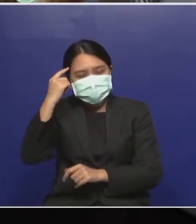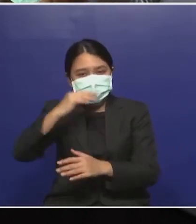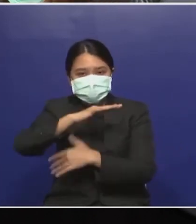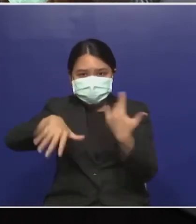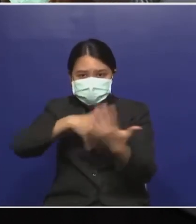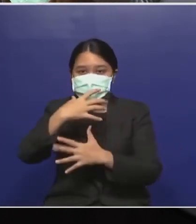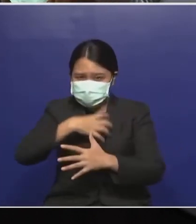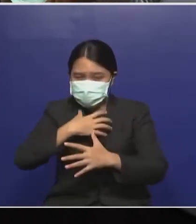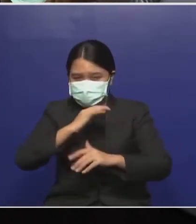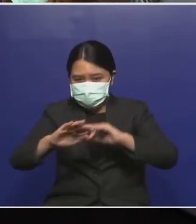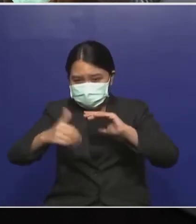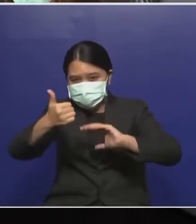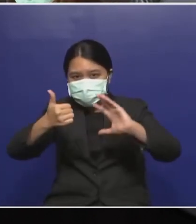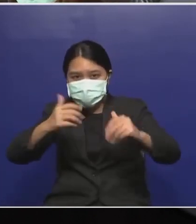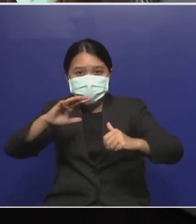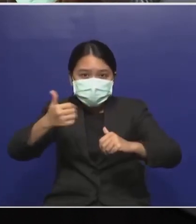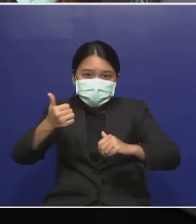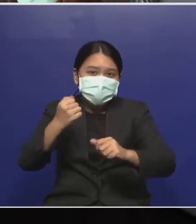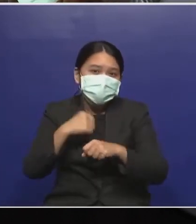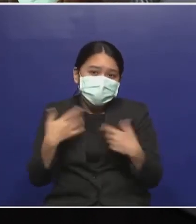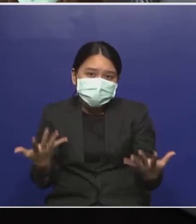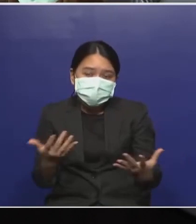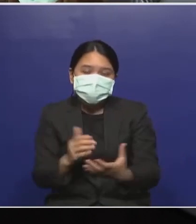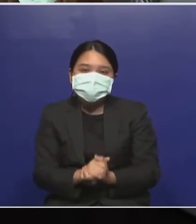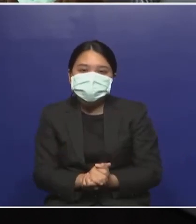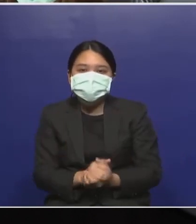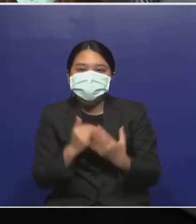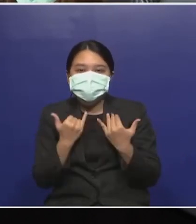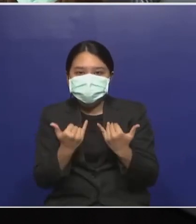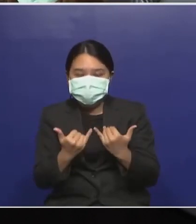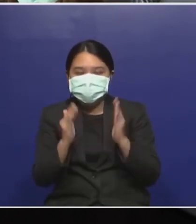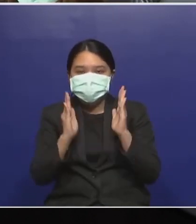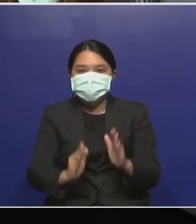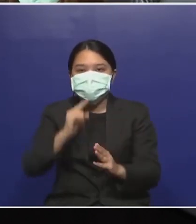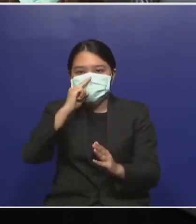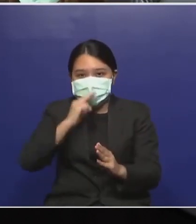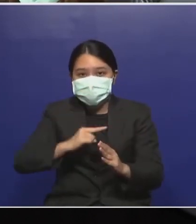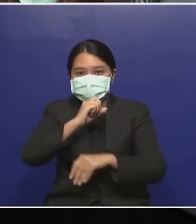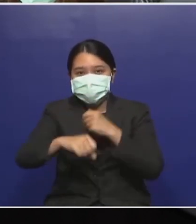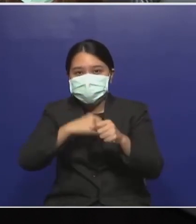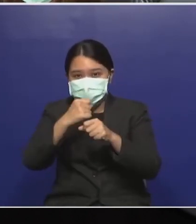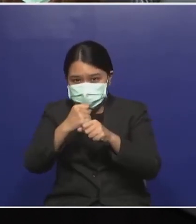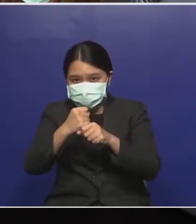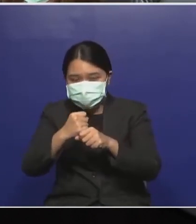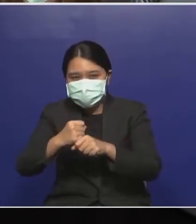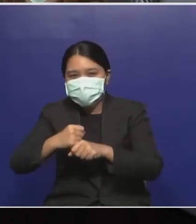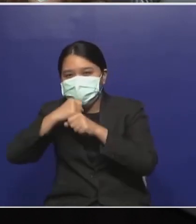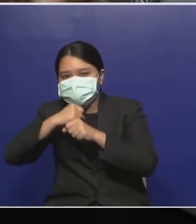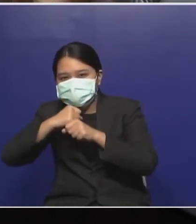บัรมทายจะดีขึนไดไครับทุกวนนี้นะครับ คนไทยนี่ยอายุสั้นลงสั้นลง